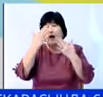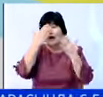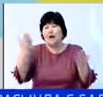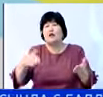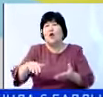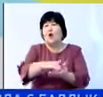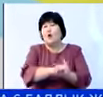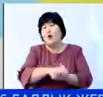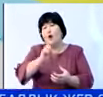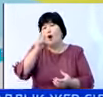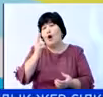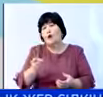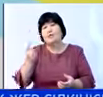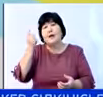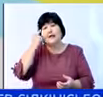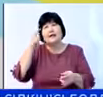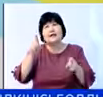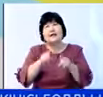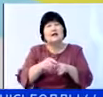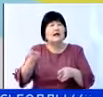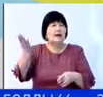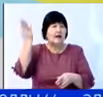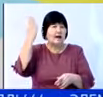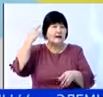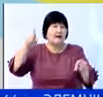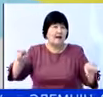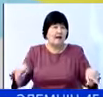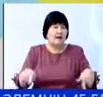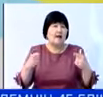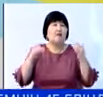қоғамда әлеумет деген ұғым секілді ежелден қалыптасқан термин.